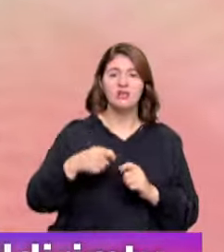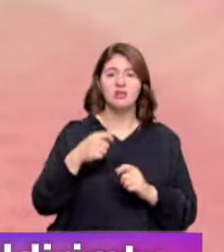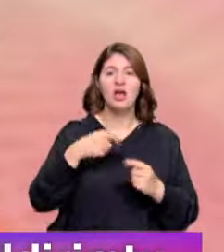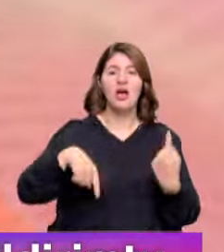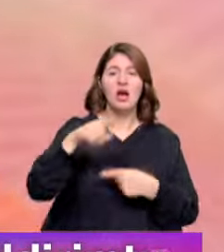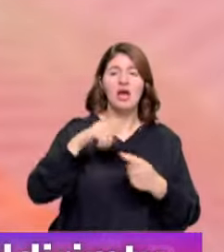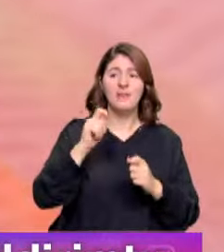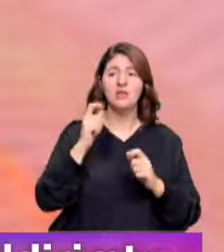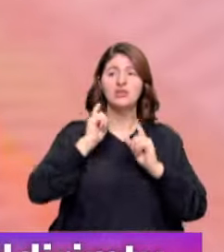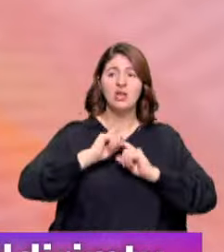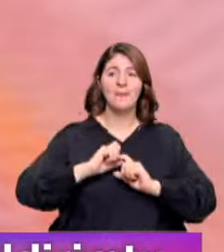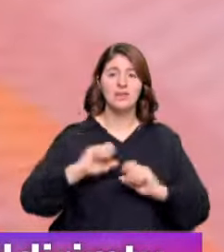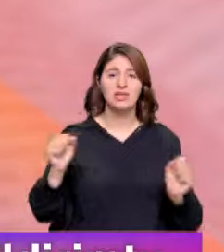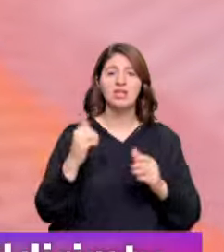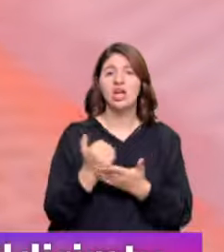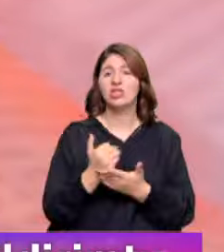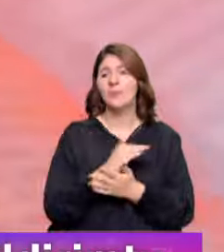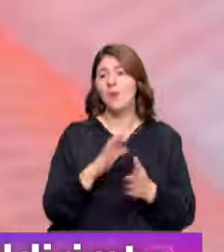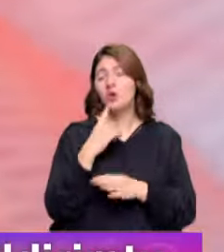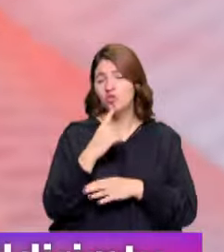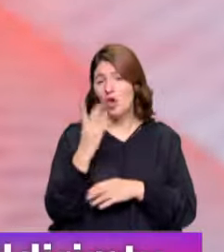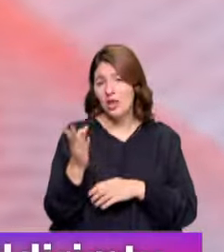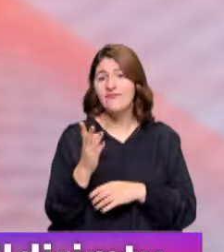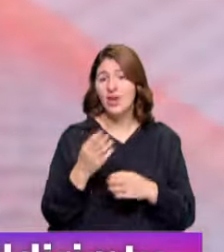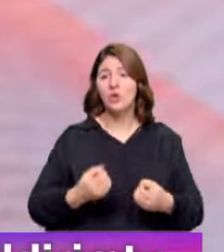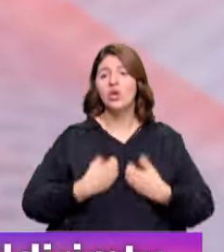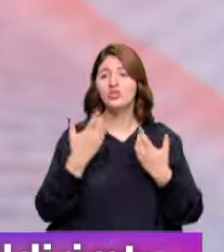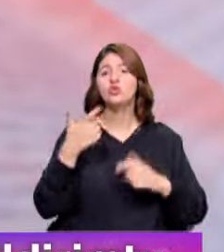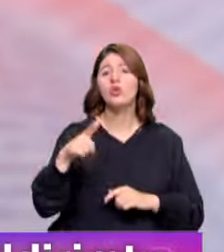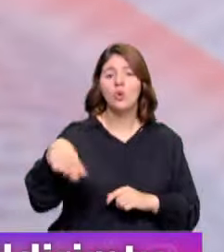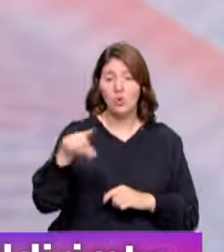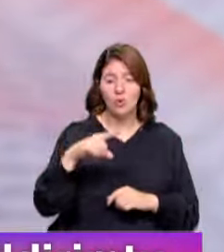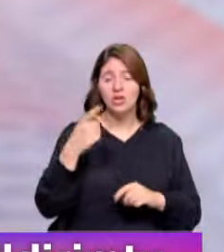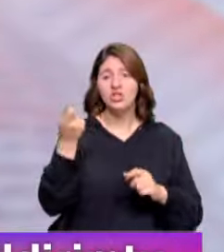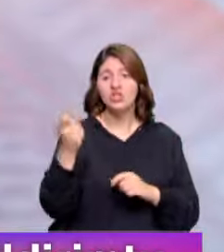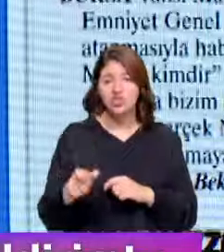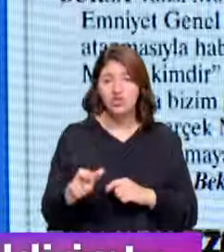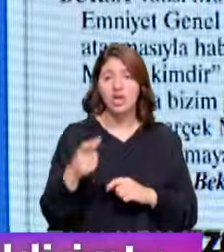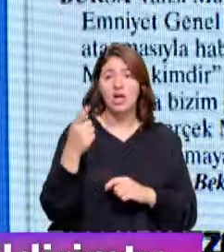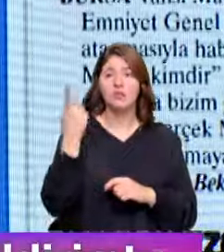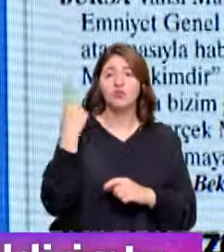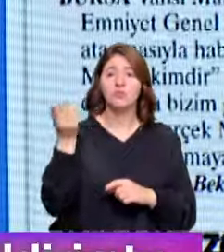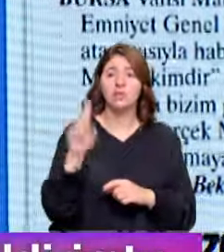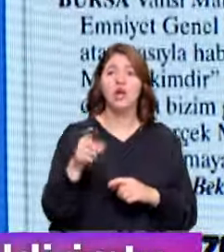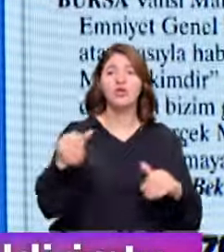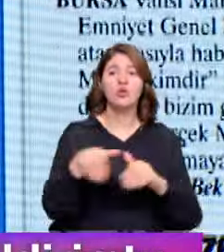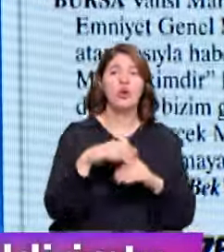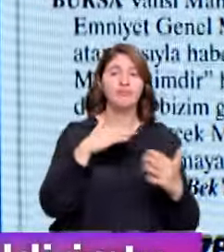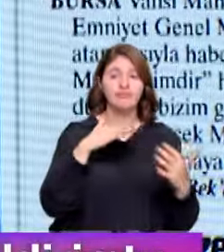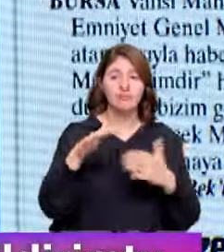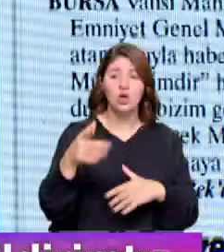karşılar hale geldi. İcralar patladı, geçinemiyoruz diyorlar ve üretici köylüler İşçiler dün bir kez daha